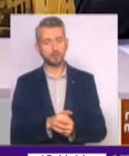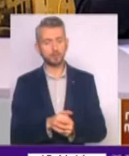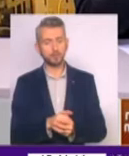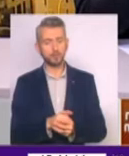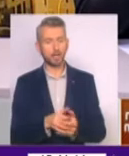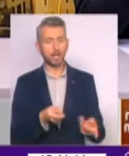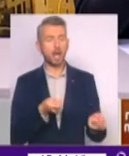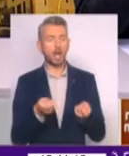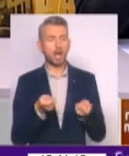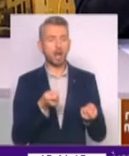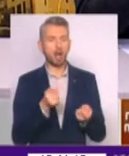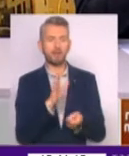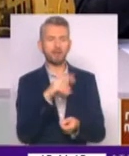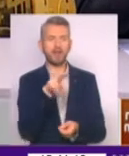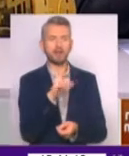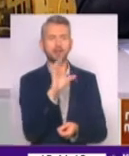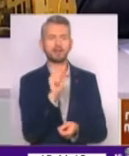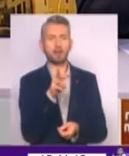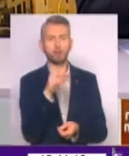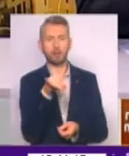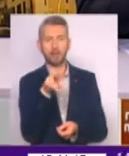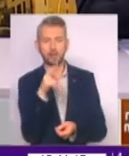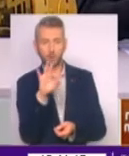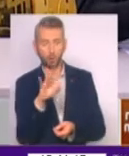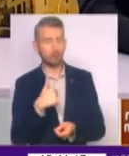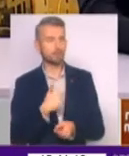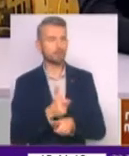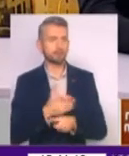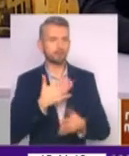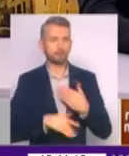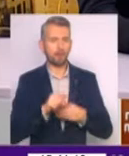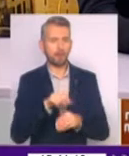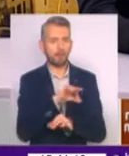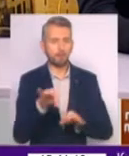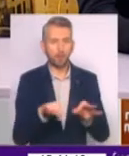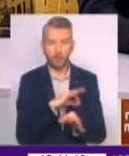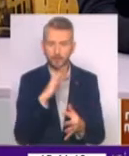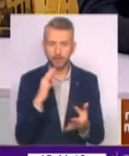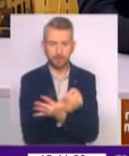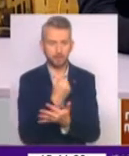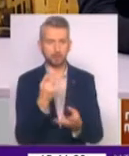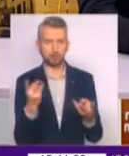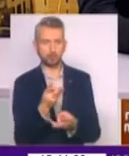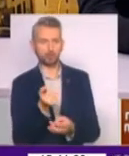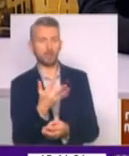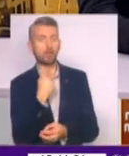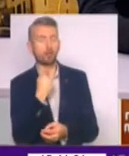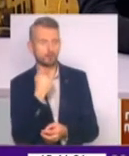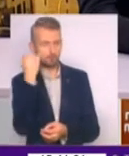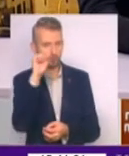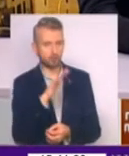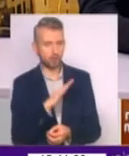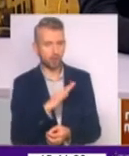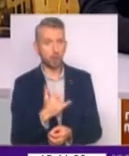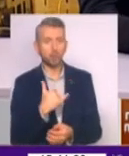Влада Самойленко, так, я дуже тішусь, що цей проєкт набрав необхідну кількість голосів і дістав перемогу. Так. Отже, у